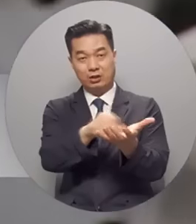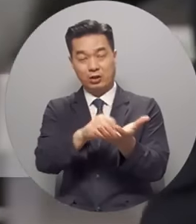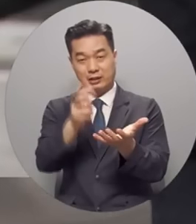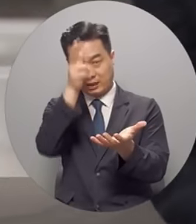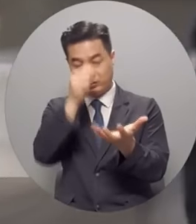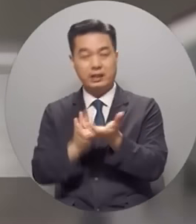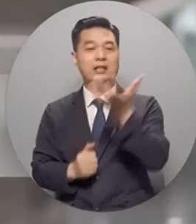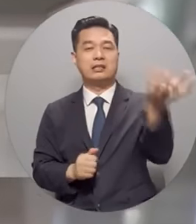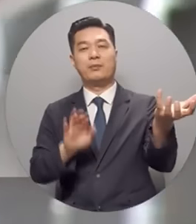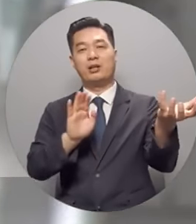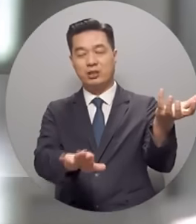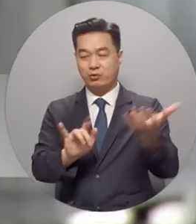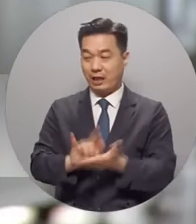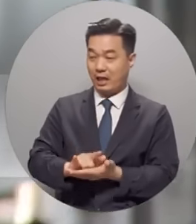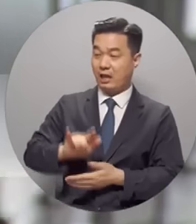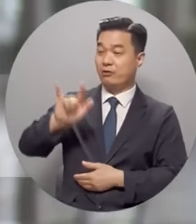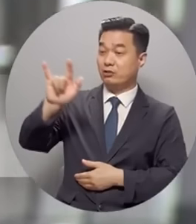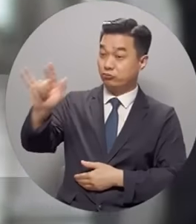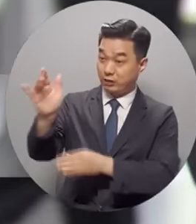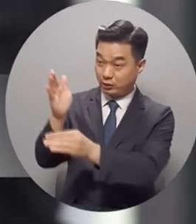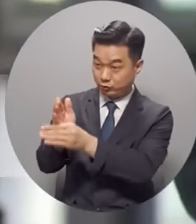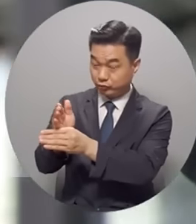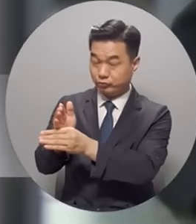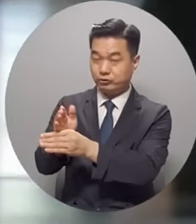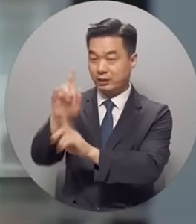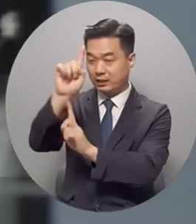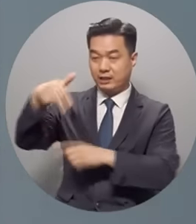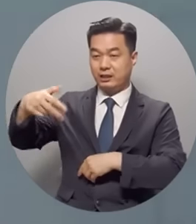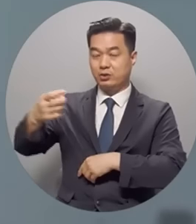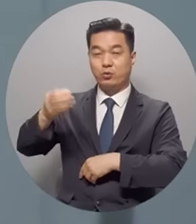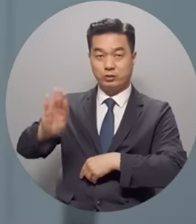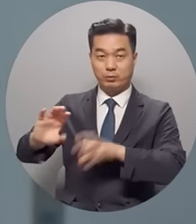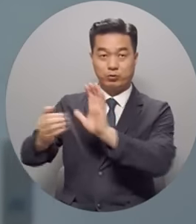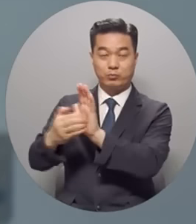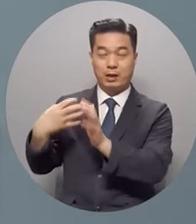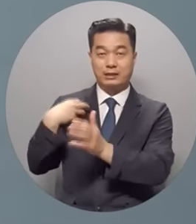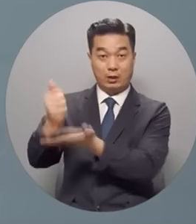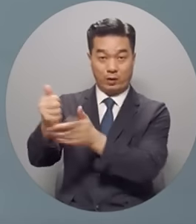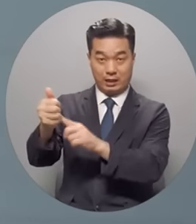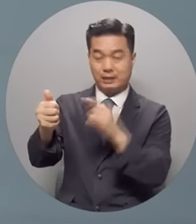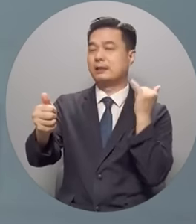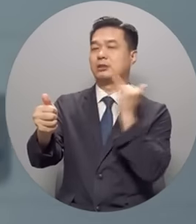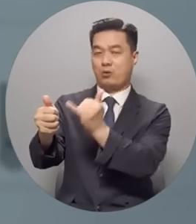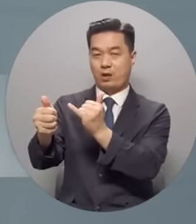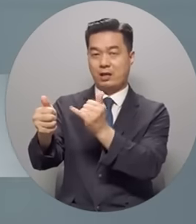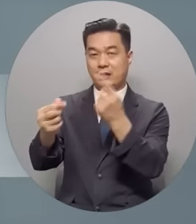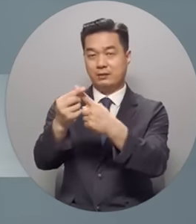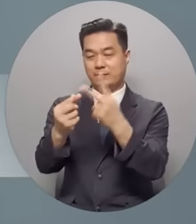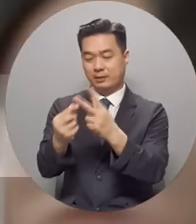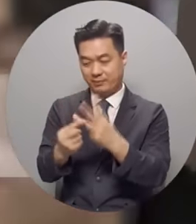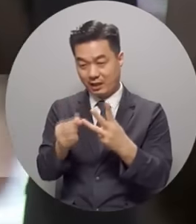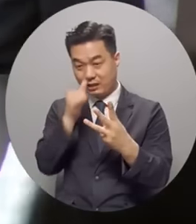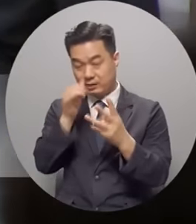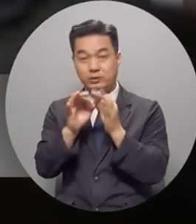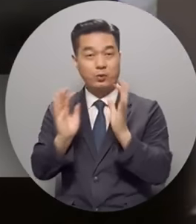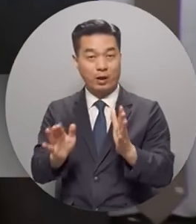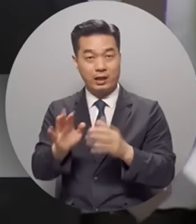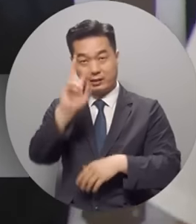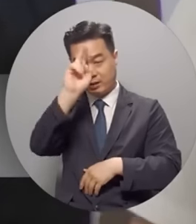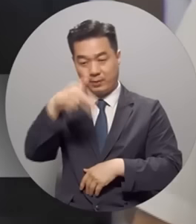직후에는 해외 출장 중이던 이종섭 당시 국방부 장관에게 전화했습니다. 통화가 세 차례 이어지는 동안